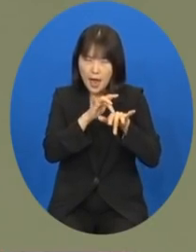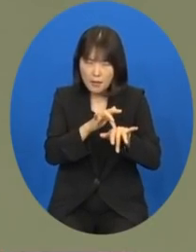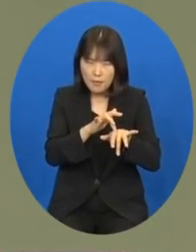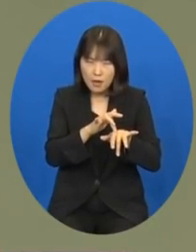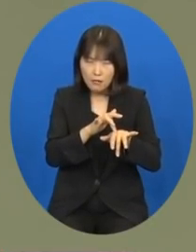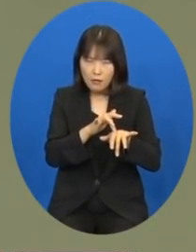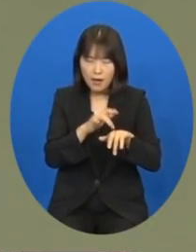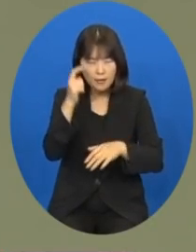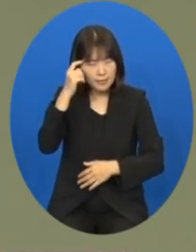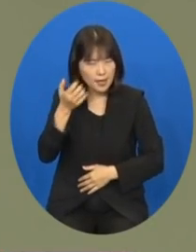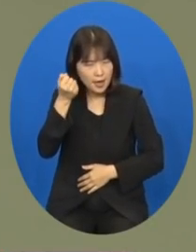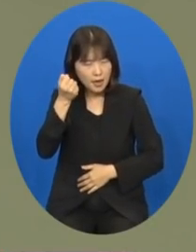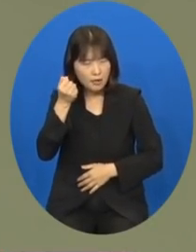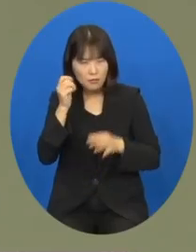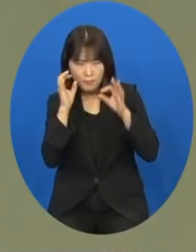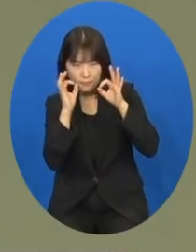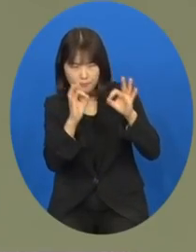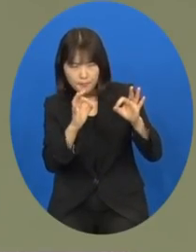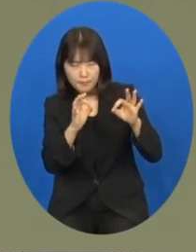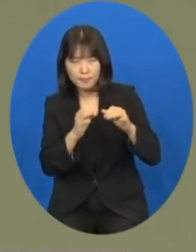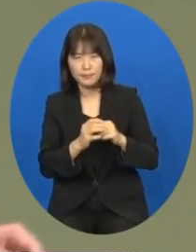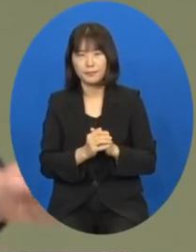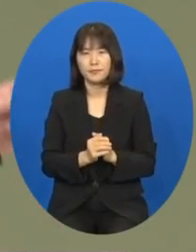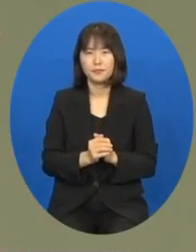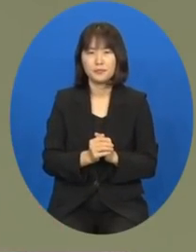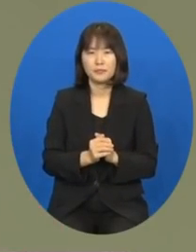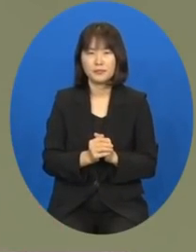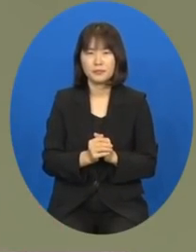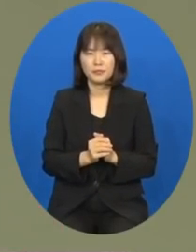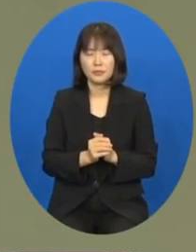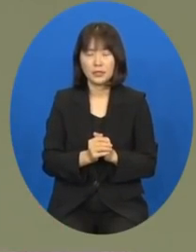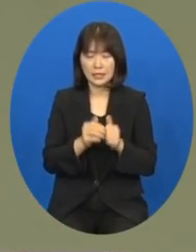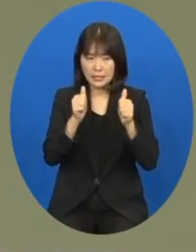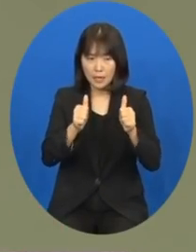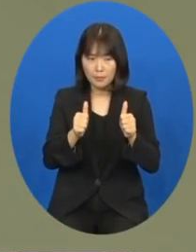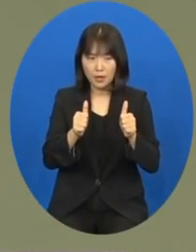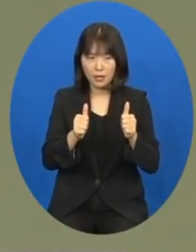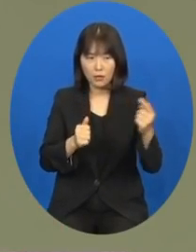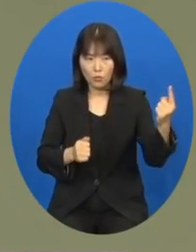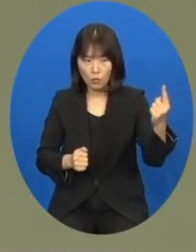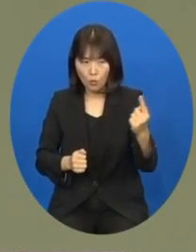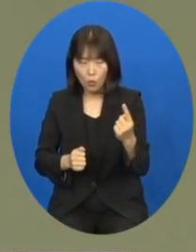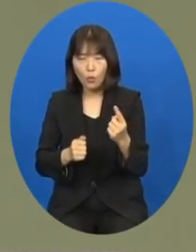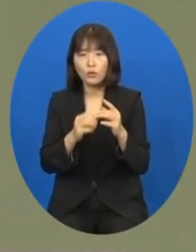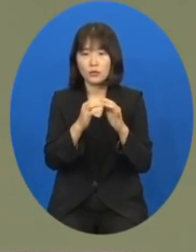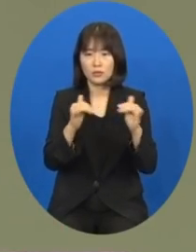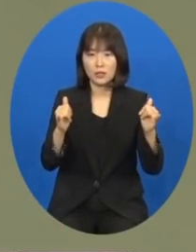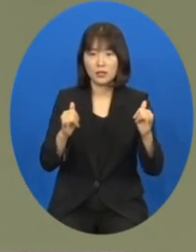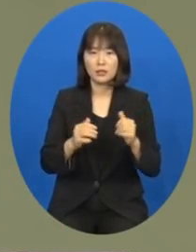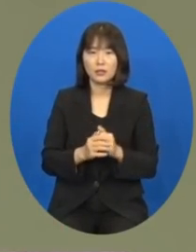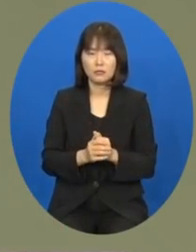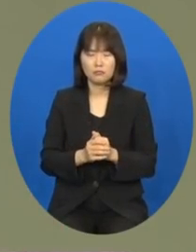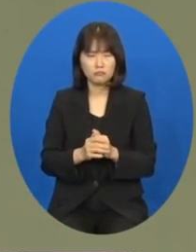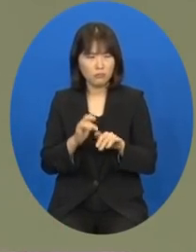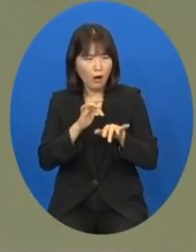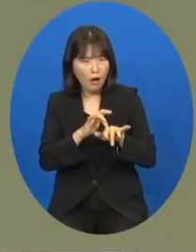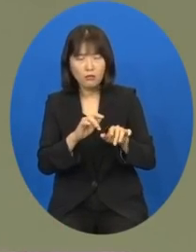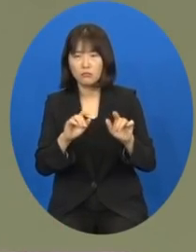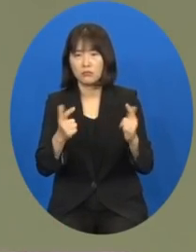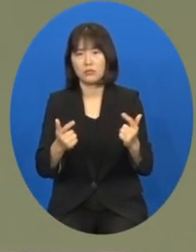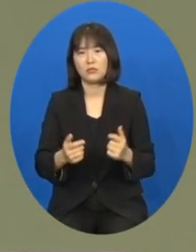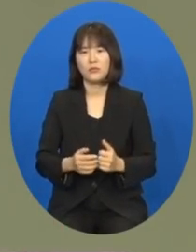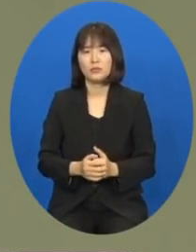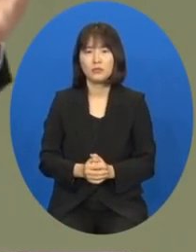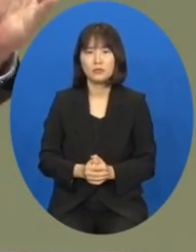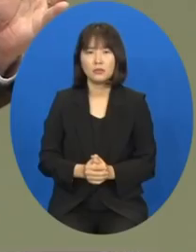봤어요 어떤 놈인가 근데 그 재판 속에 등장한 사람은 악마가 아니었어요